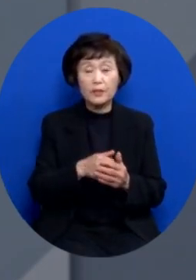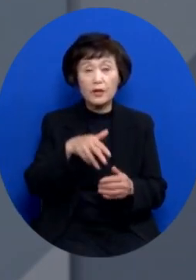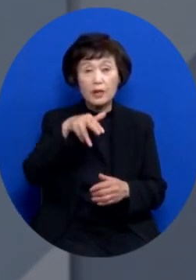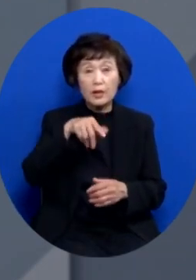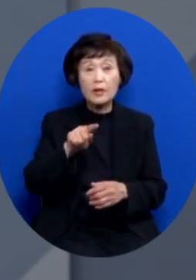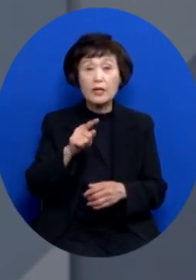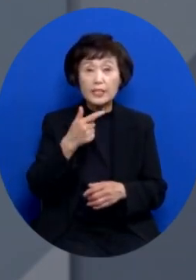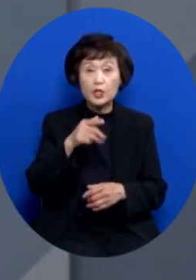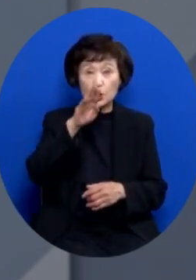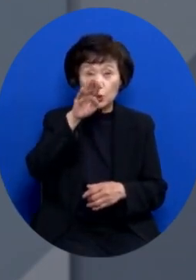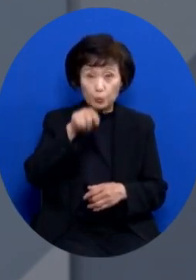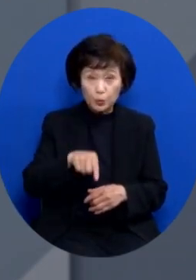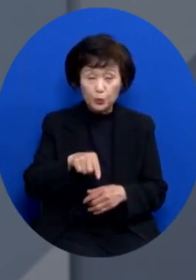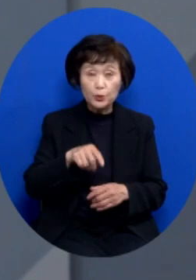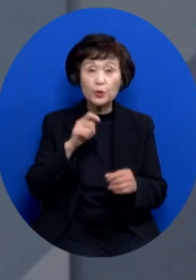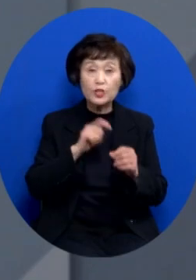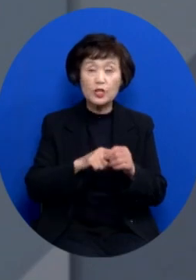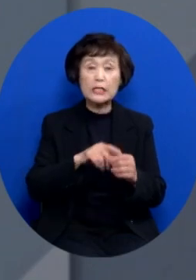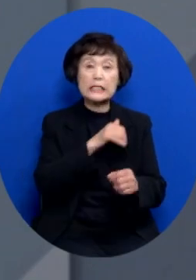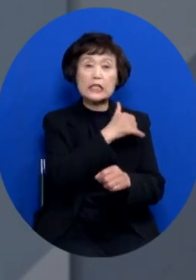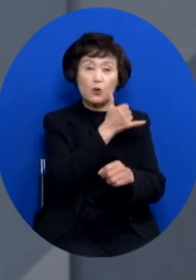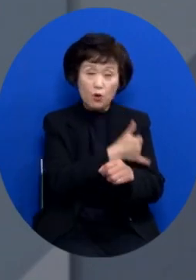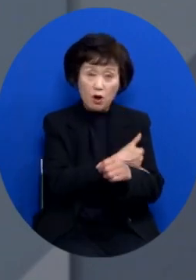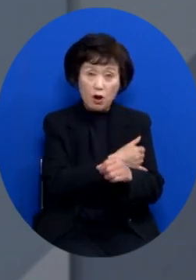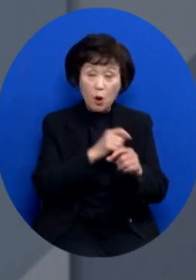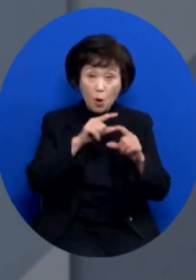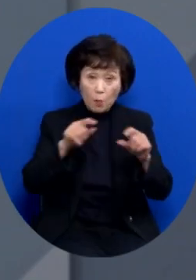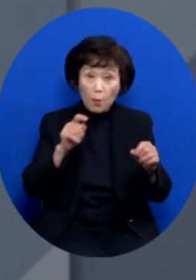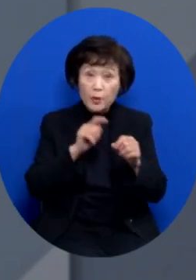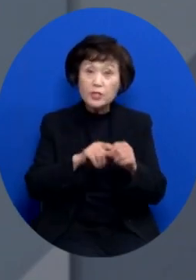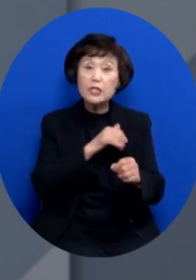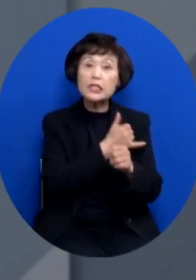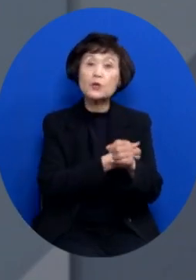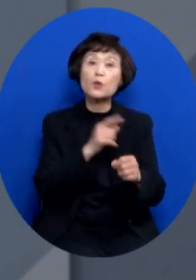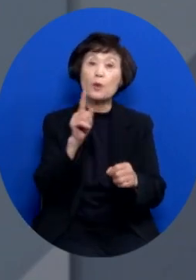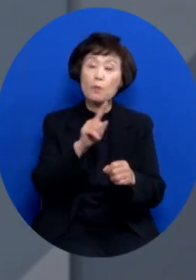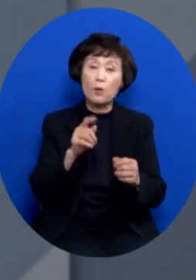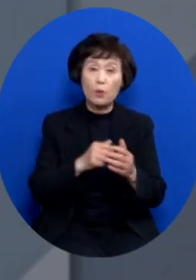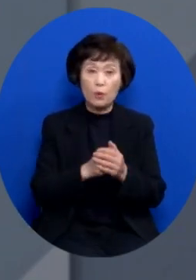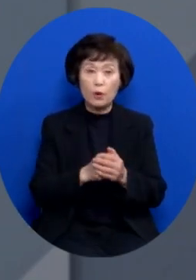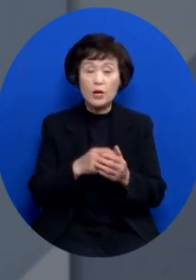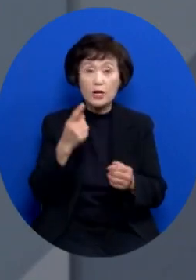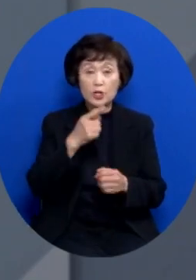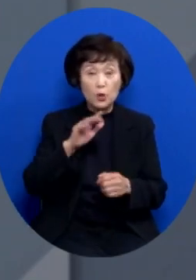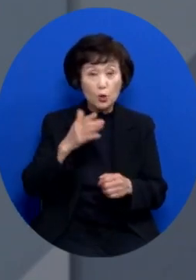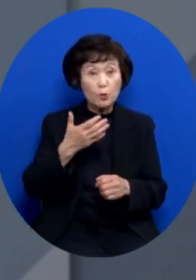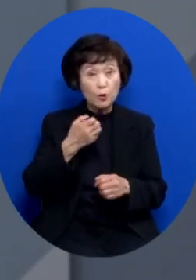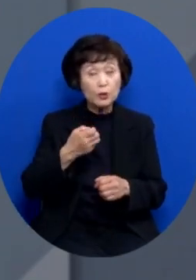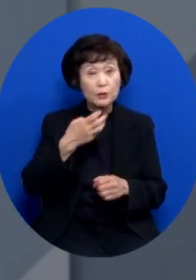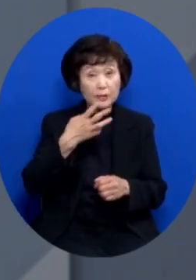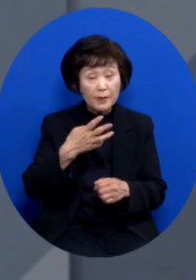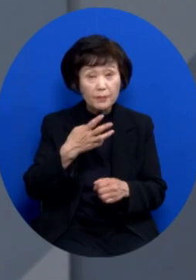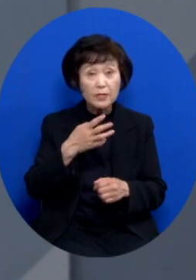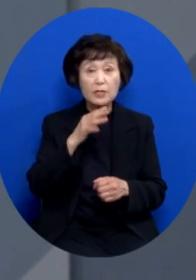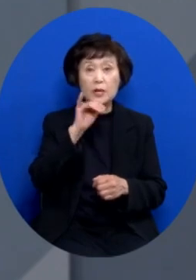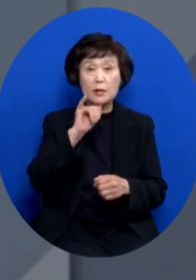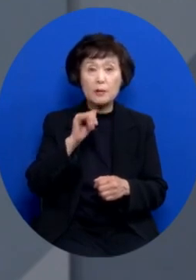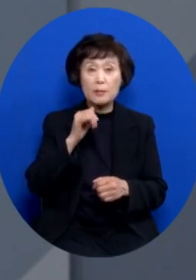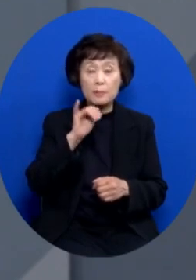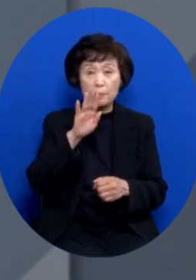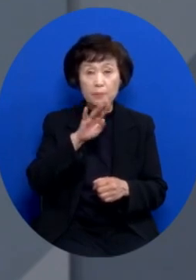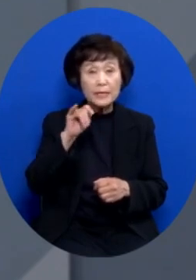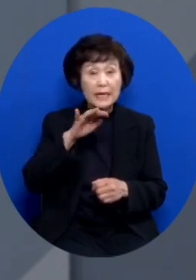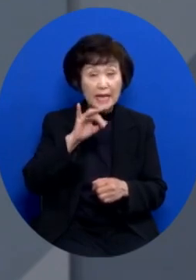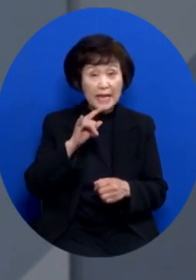있고 두 번째로 보편적 인권이 있습니다. 그러니까 세계인권선언은 한 이후에 1993년 비엔나 인권선언이 나왔습니다. 그래서